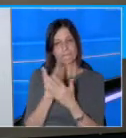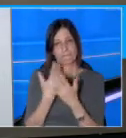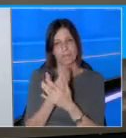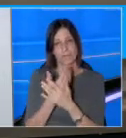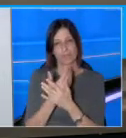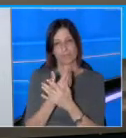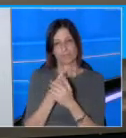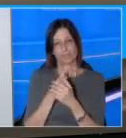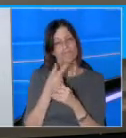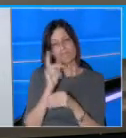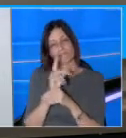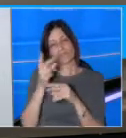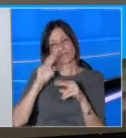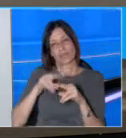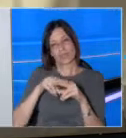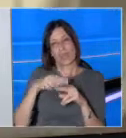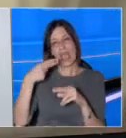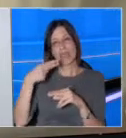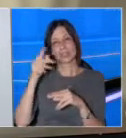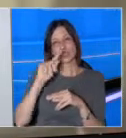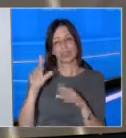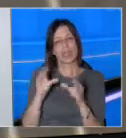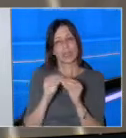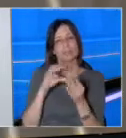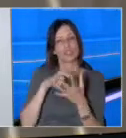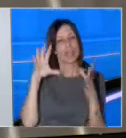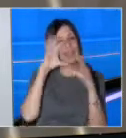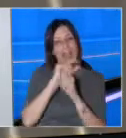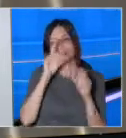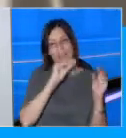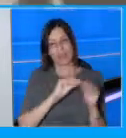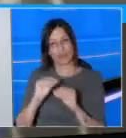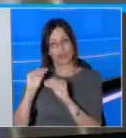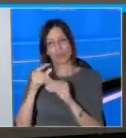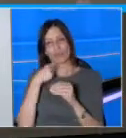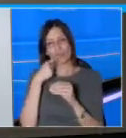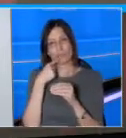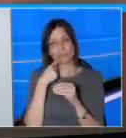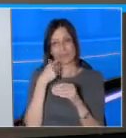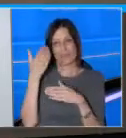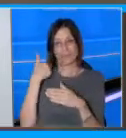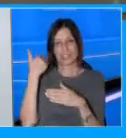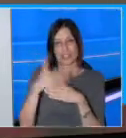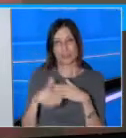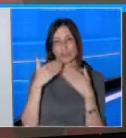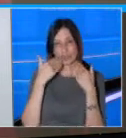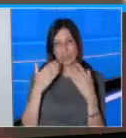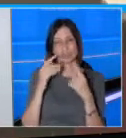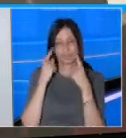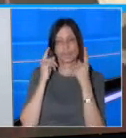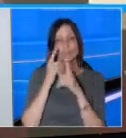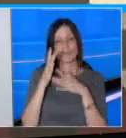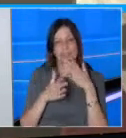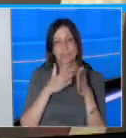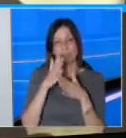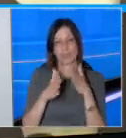שלנו, ומיד אחרינו, אני זובידה עם משכן לילה, אל תלכו לשום מקום, ונאמר לפני סיום, תודה רבה ליוסף התנה, מיילת ארגון